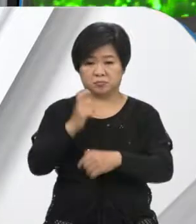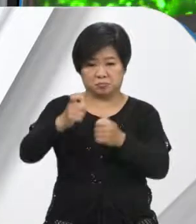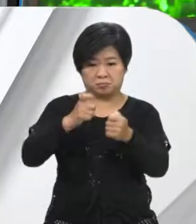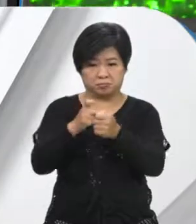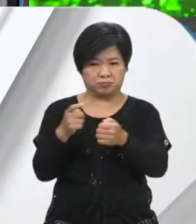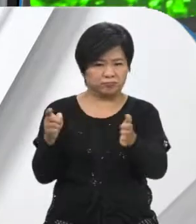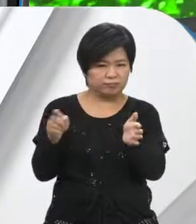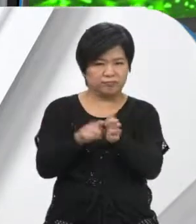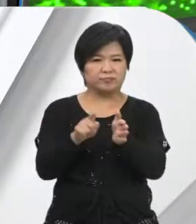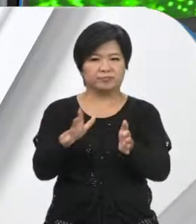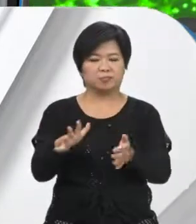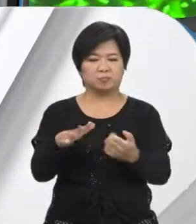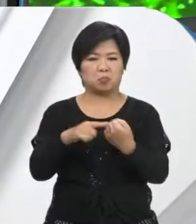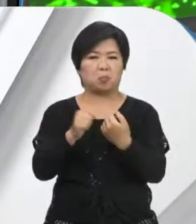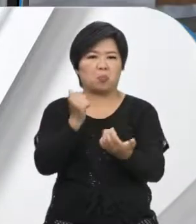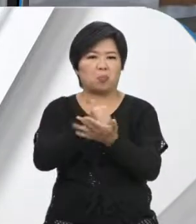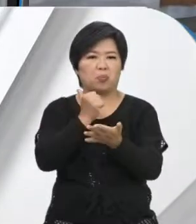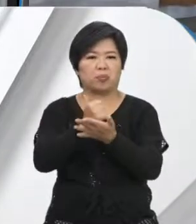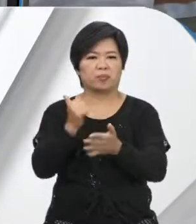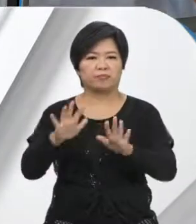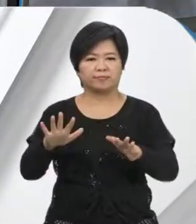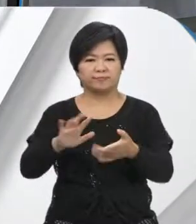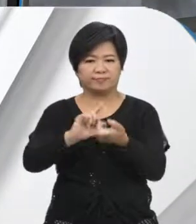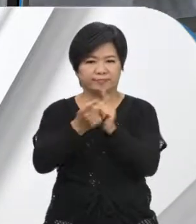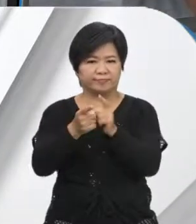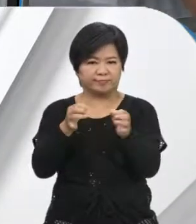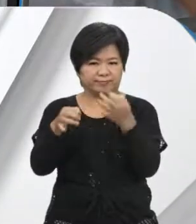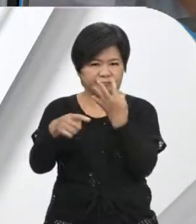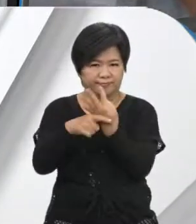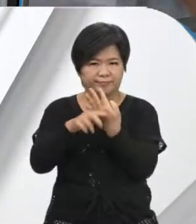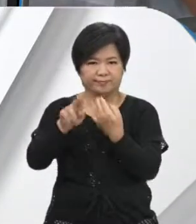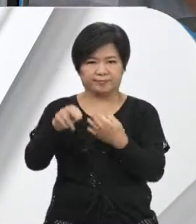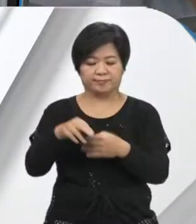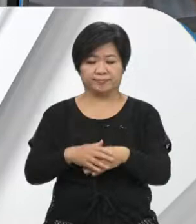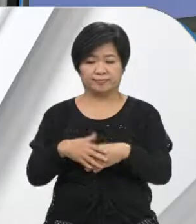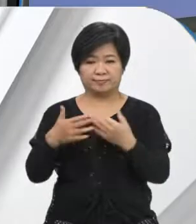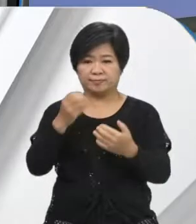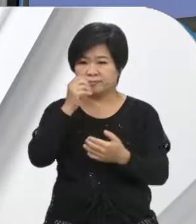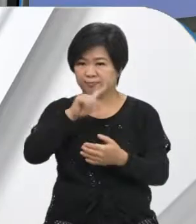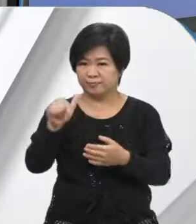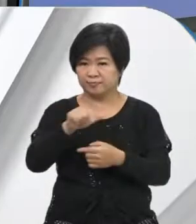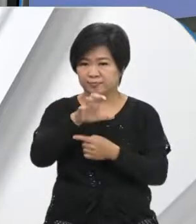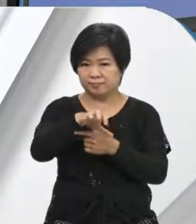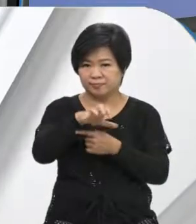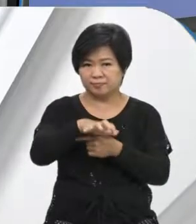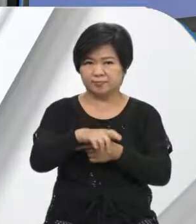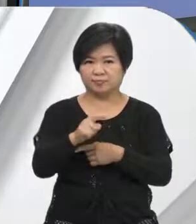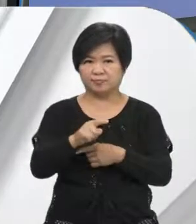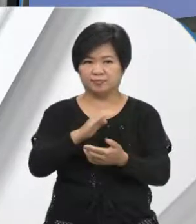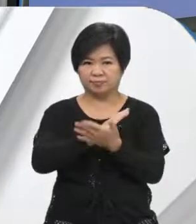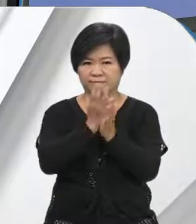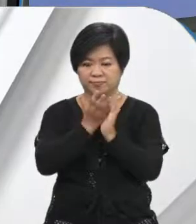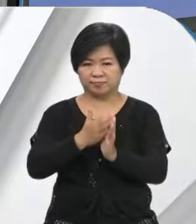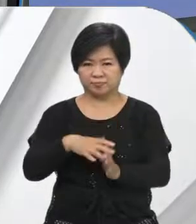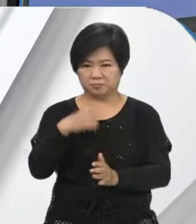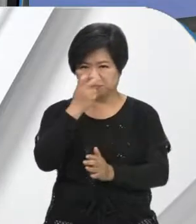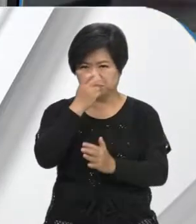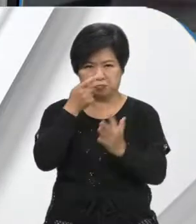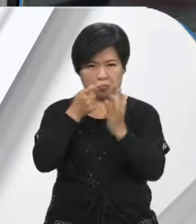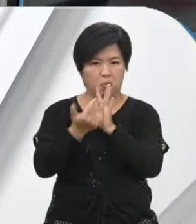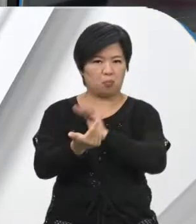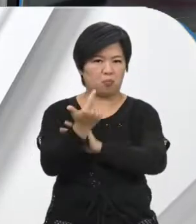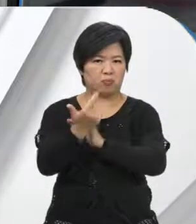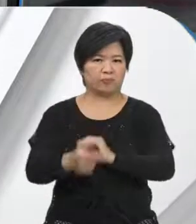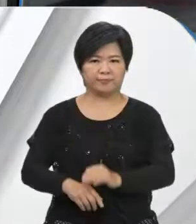大病，总算研发成功，也逐渐商业化使用，提供食品和农产品大雨时政府快测的